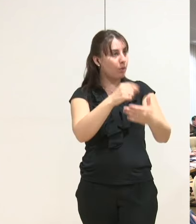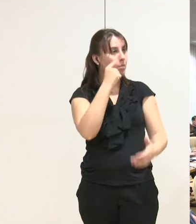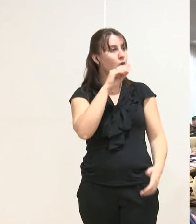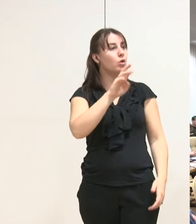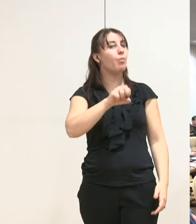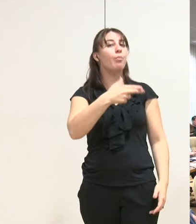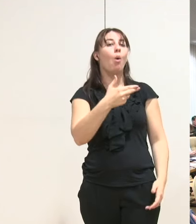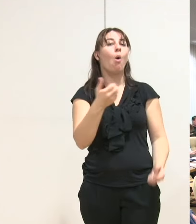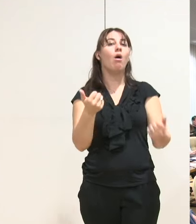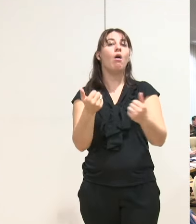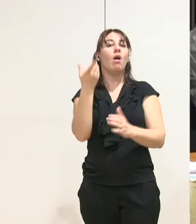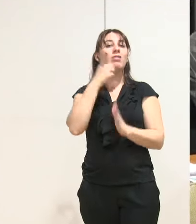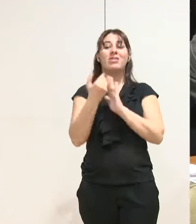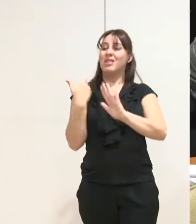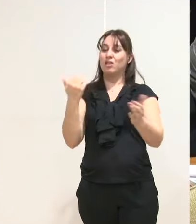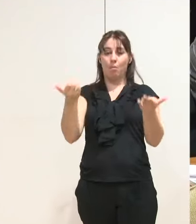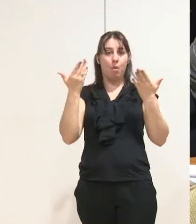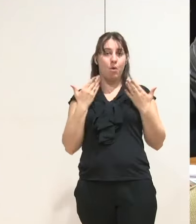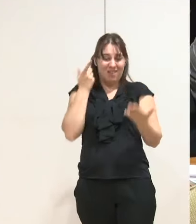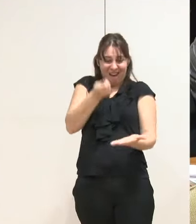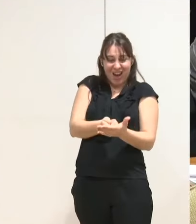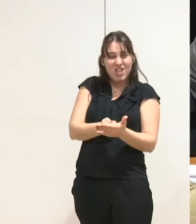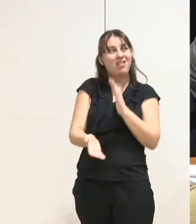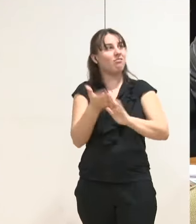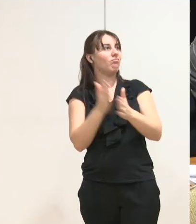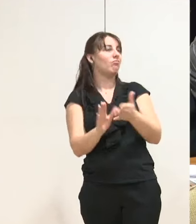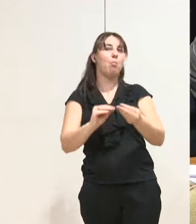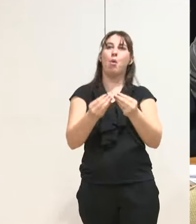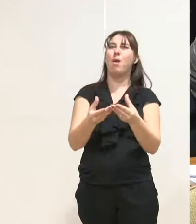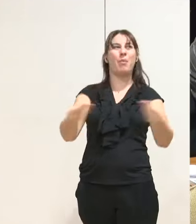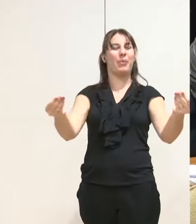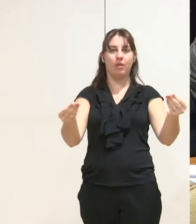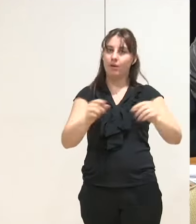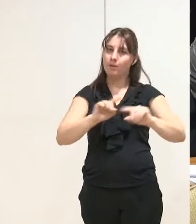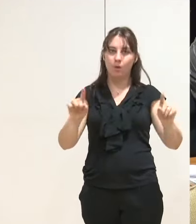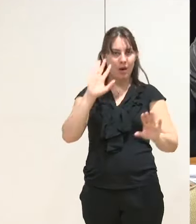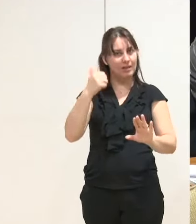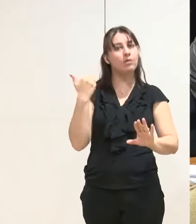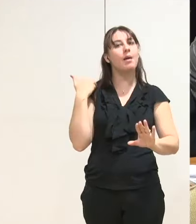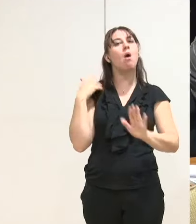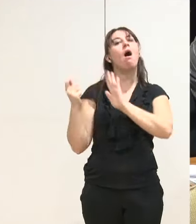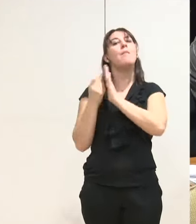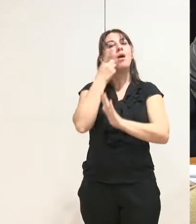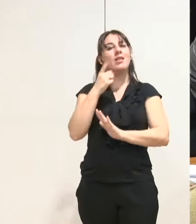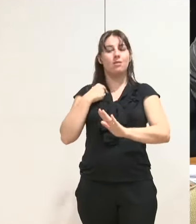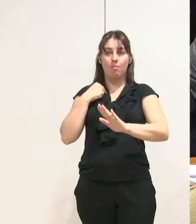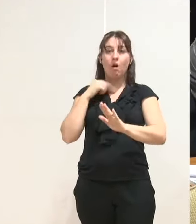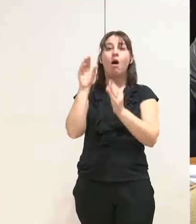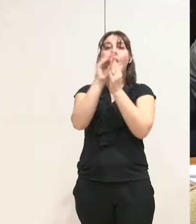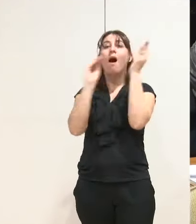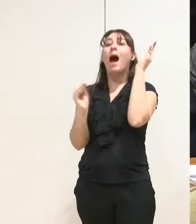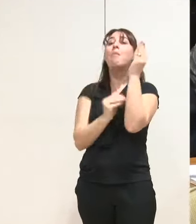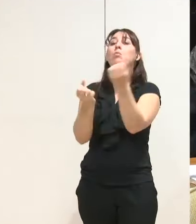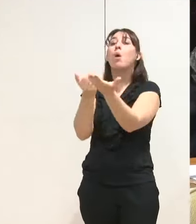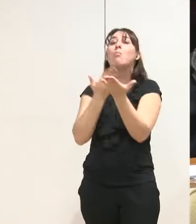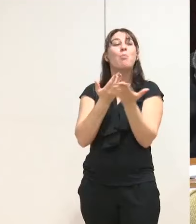seule de cette école ne peut pas résoudre le problème et c'est pour ça qu'à l'époque j'avais refusé de voter l'amendement que vous aviez